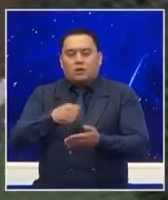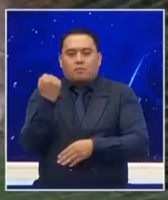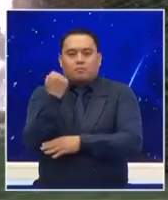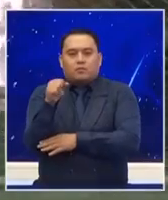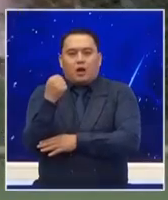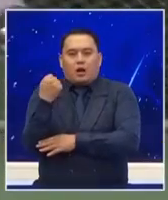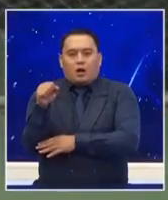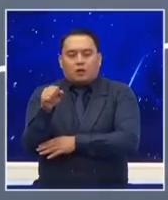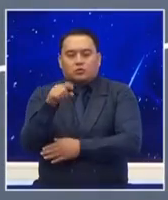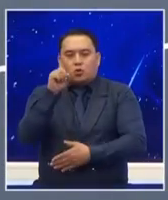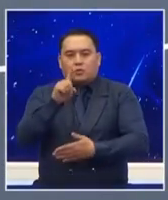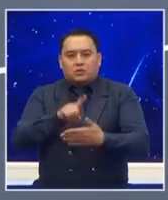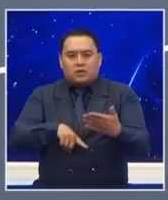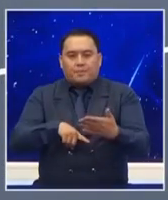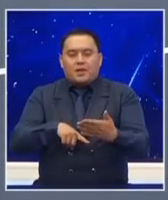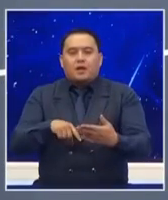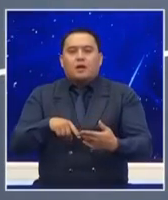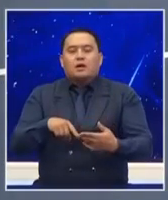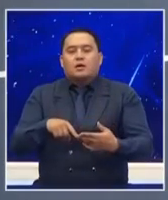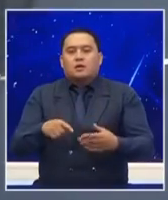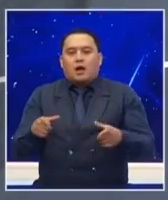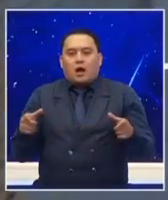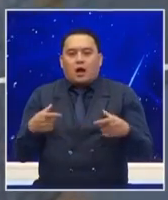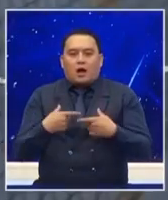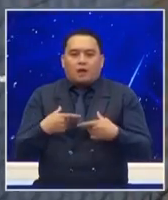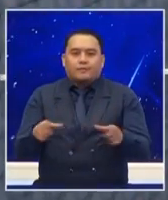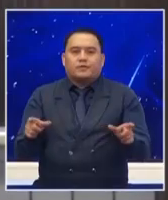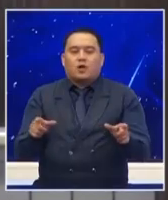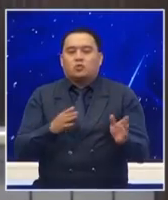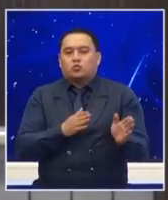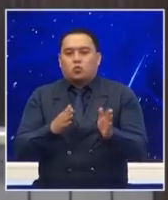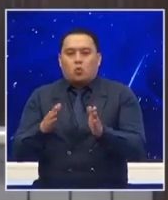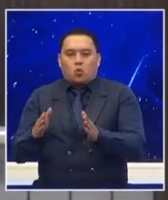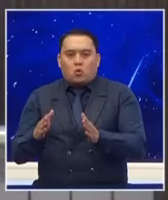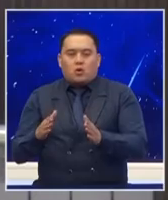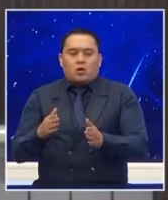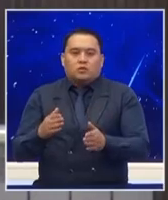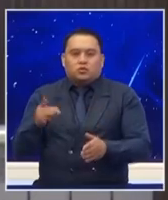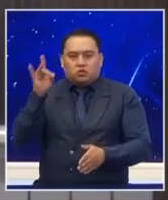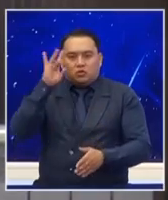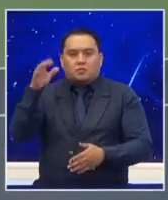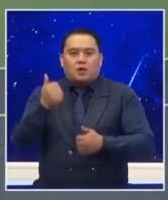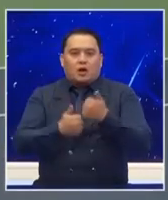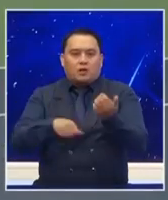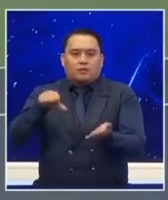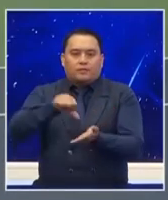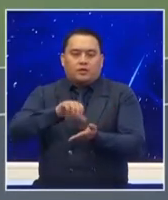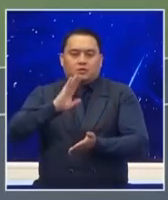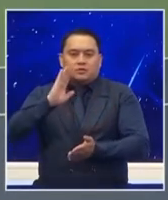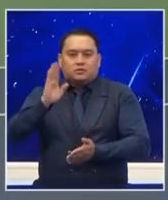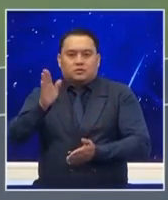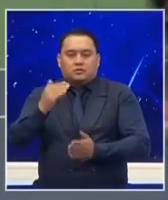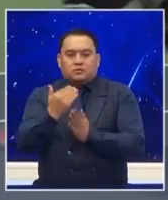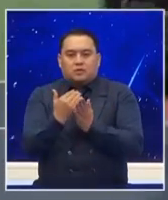Мамандар оның жолына үмітпен қарайды. Індет сейіліп, елдегі эпидахуал тұрақтанса, Еңлік ел чемпионатына алғашылардың бірі болып